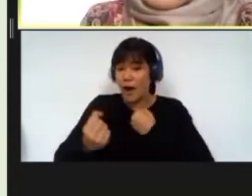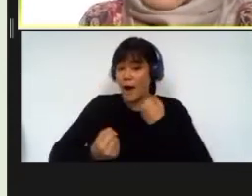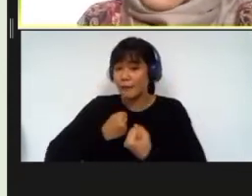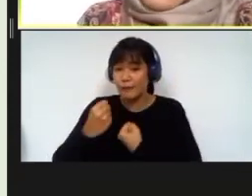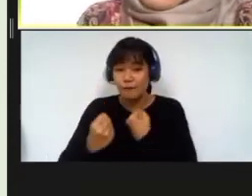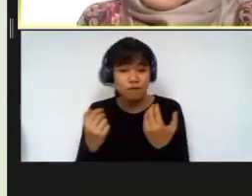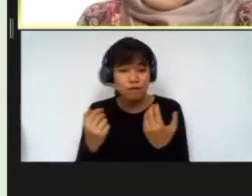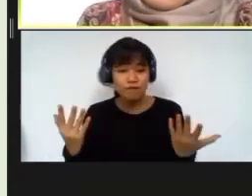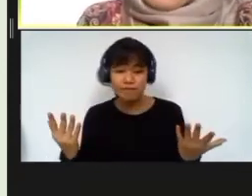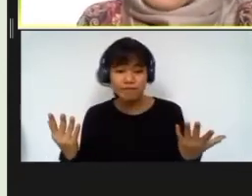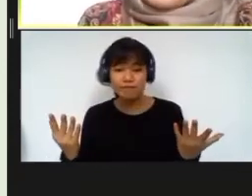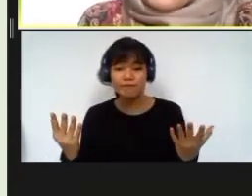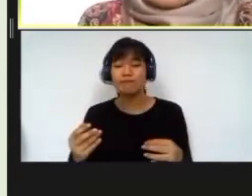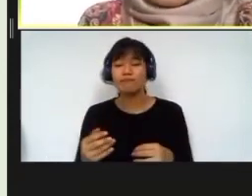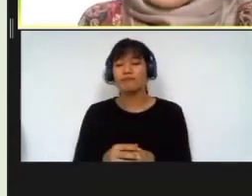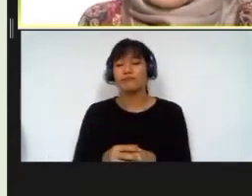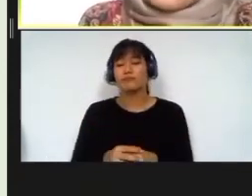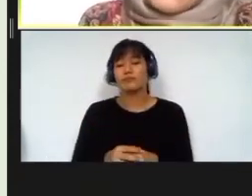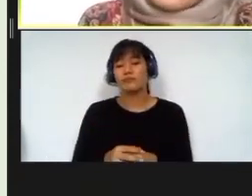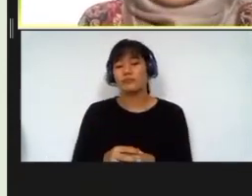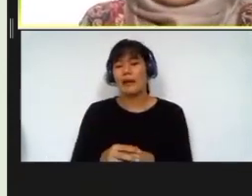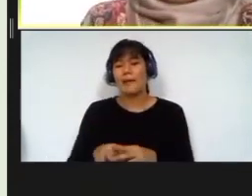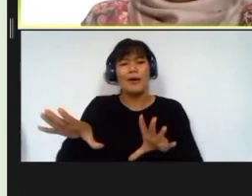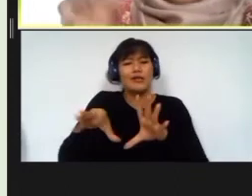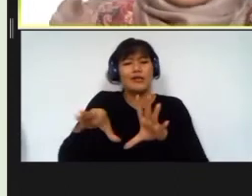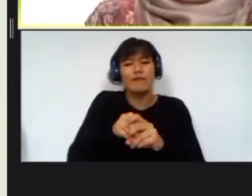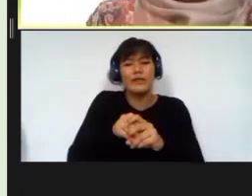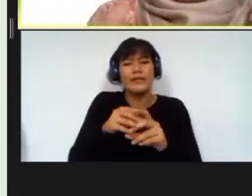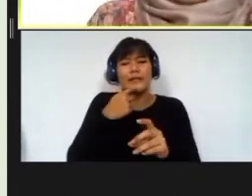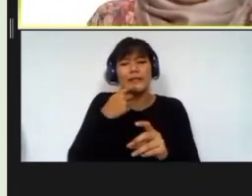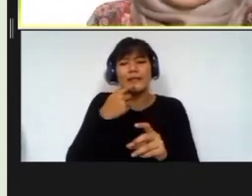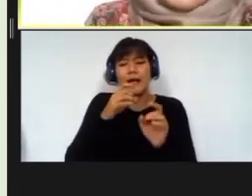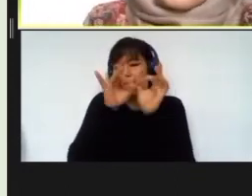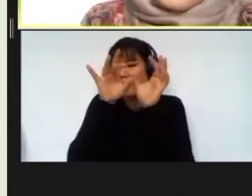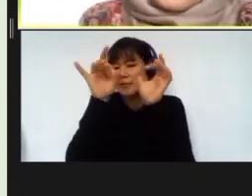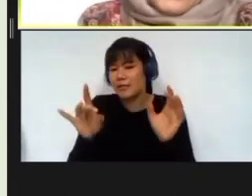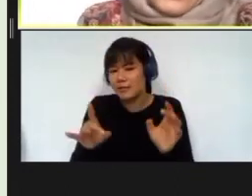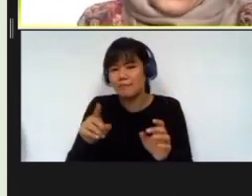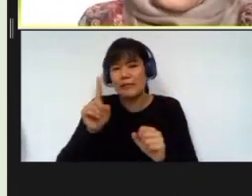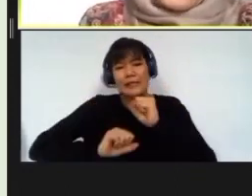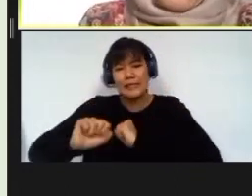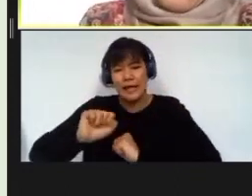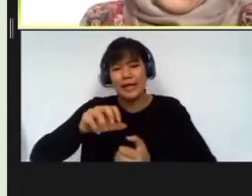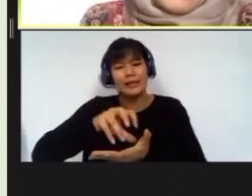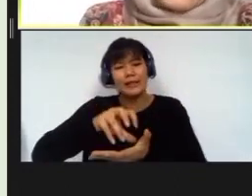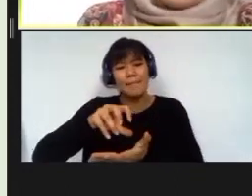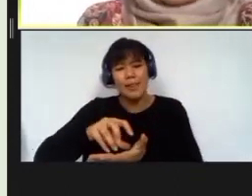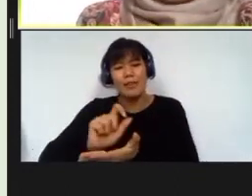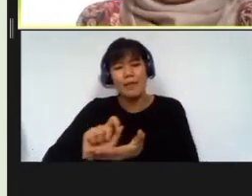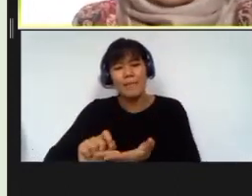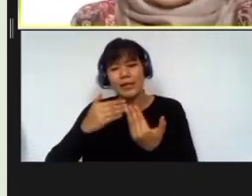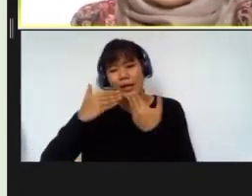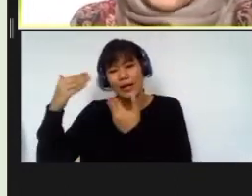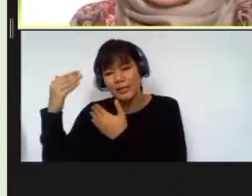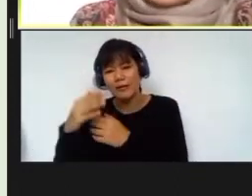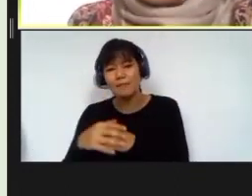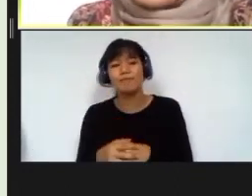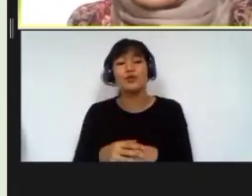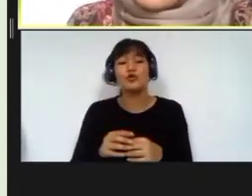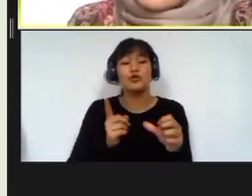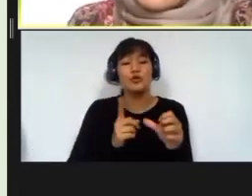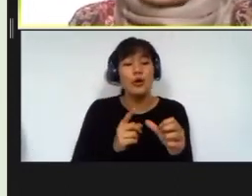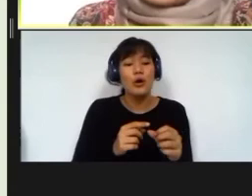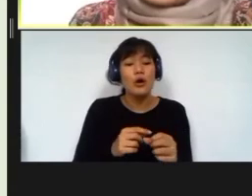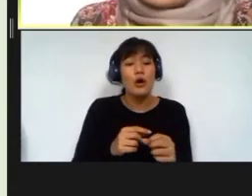ya pada berbagai hal yang ada di madrasah, serta sejauh mana kemudian kontrol yang